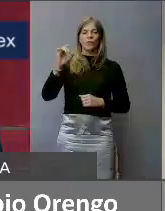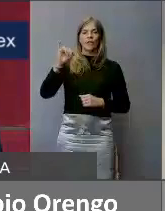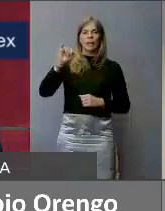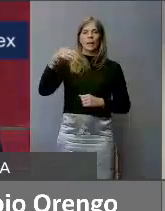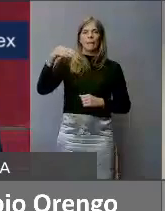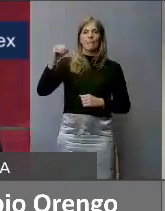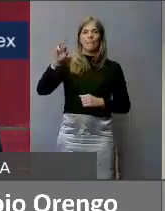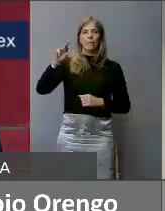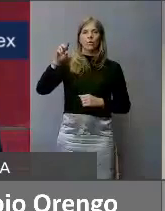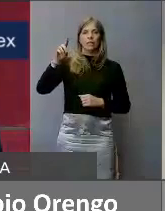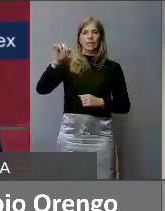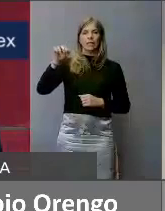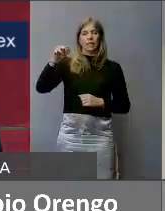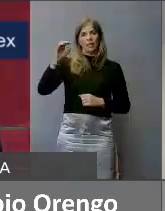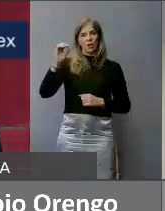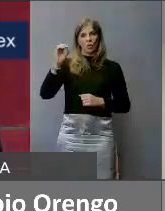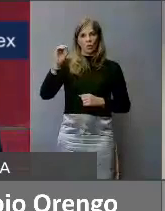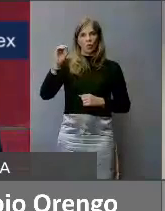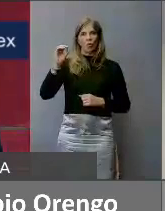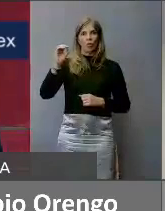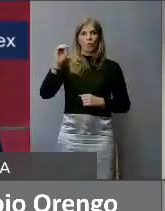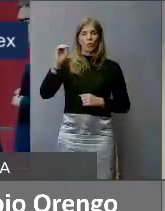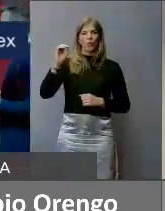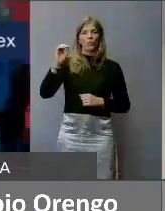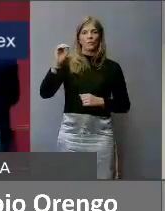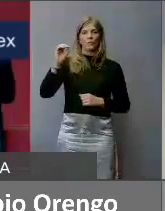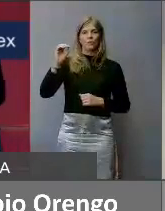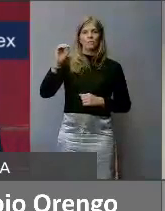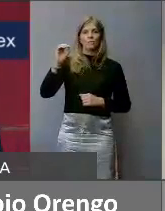bordino presente